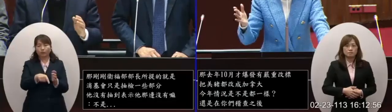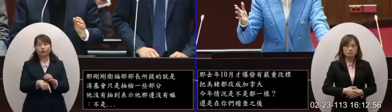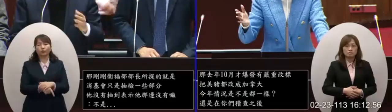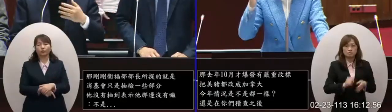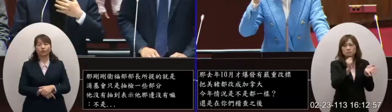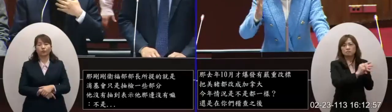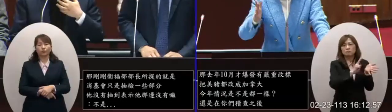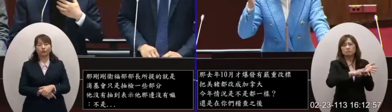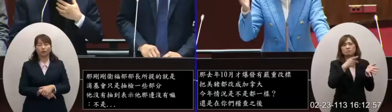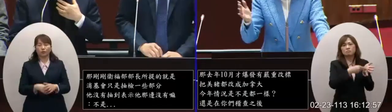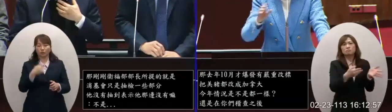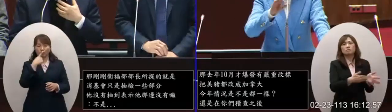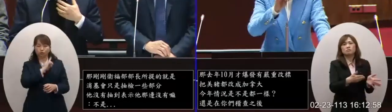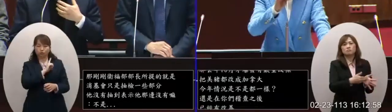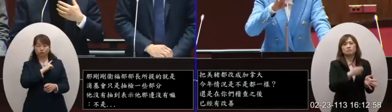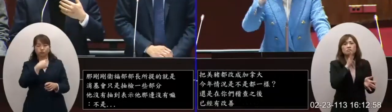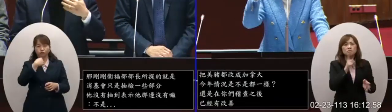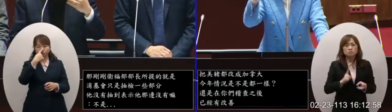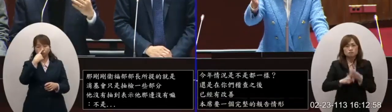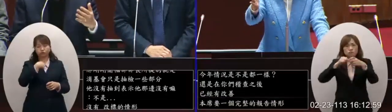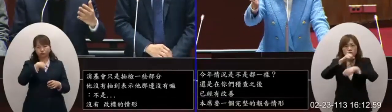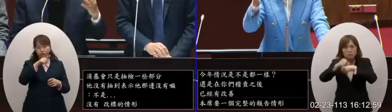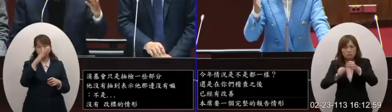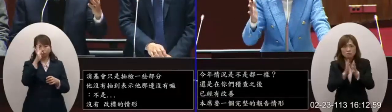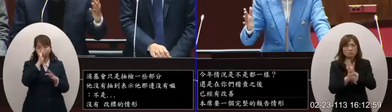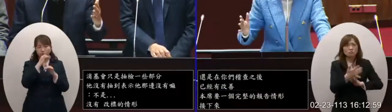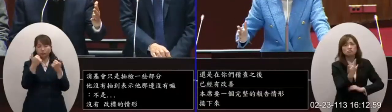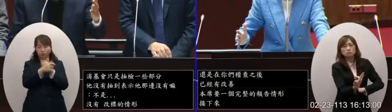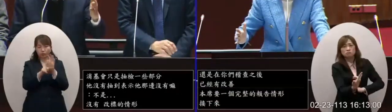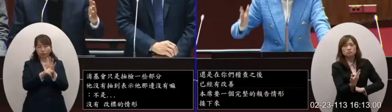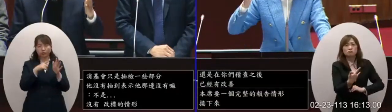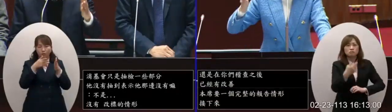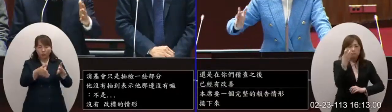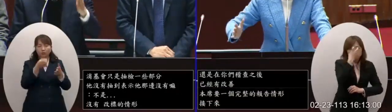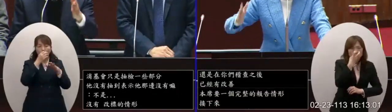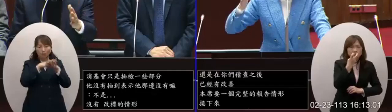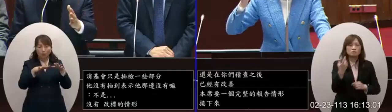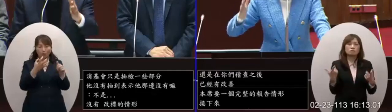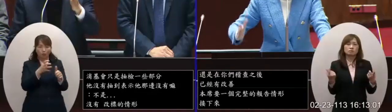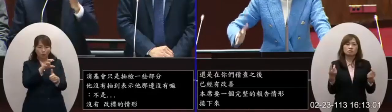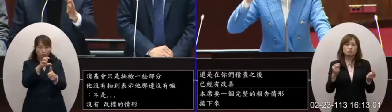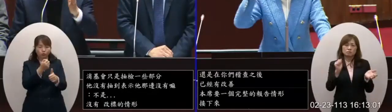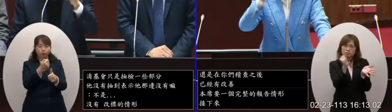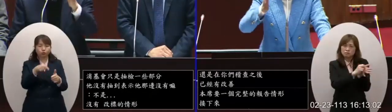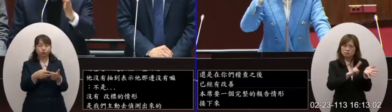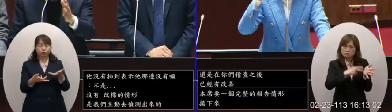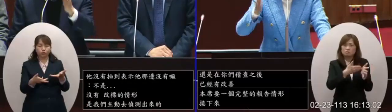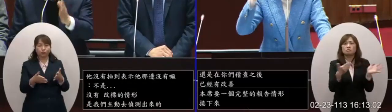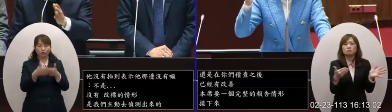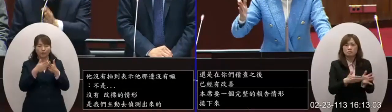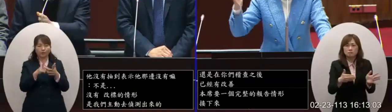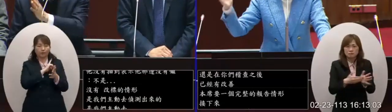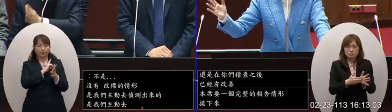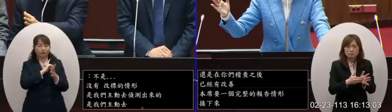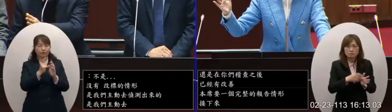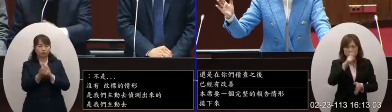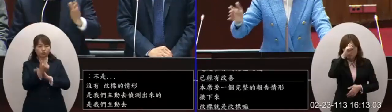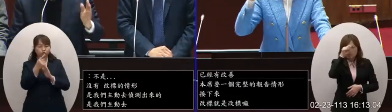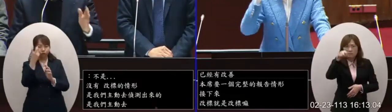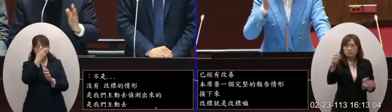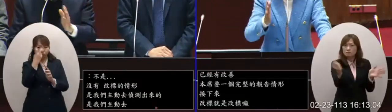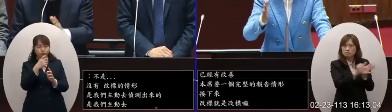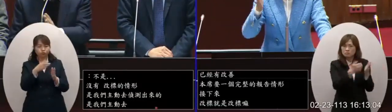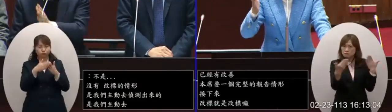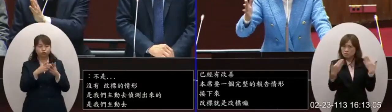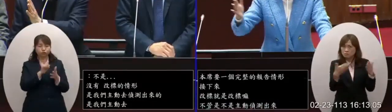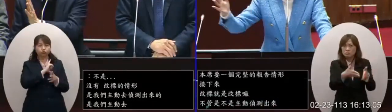标就是改标嘛，不管是不是 主动 侦测出来，因为你当时承诺民众就 是要 清楚标示，